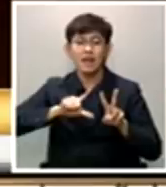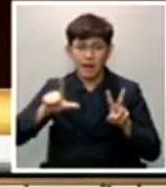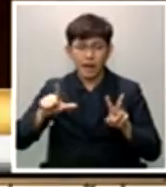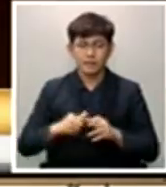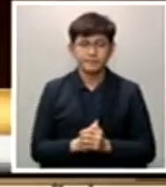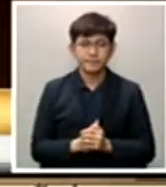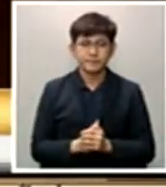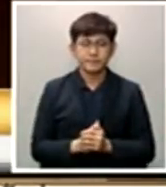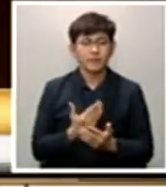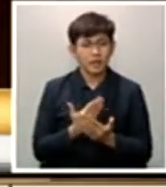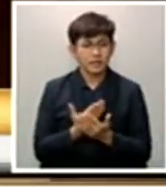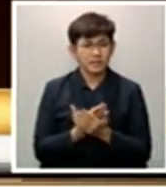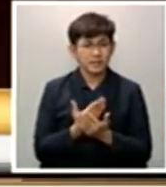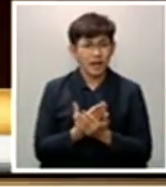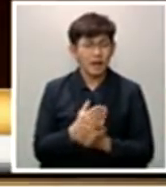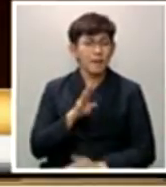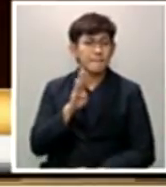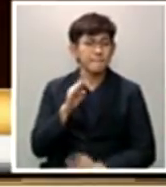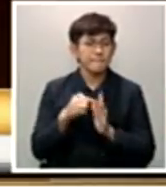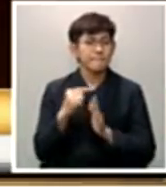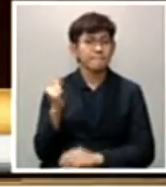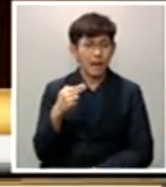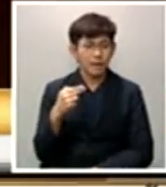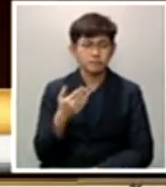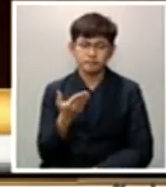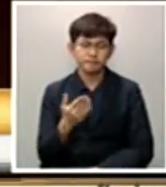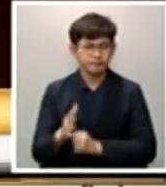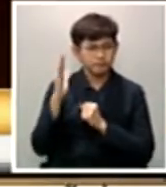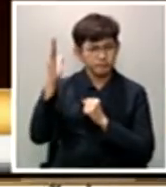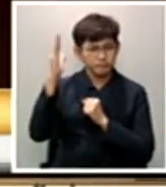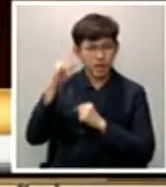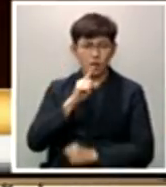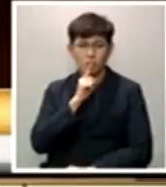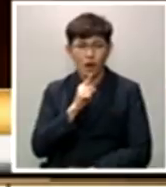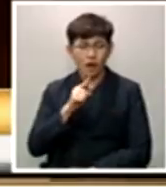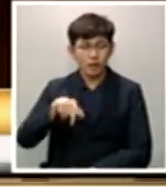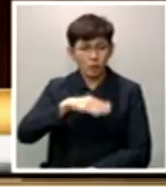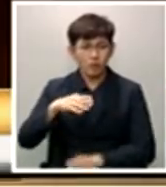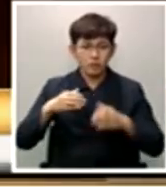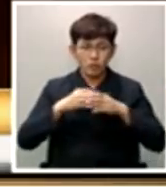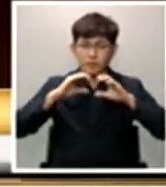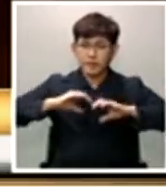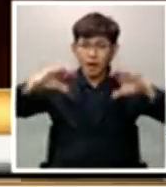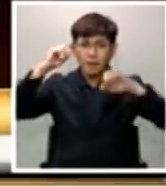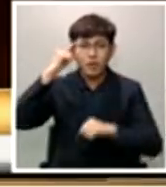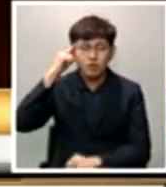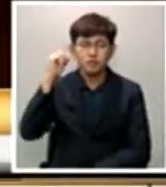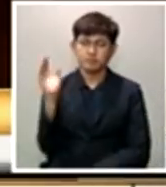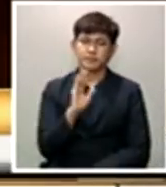าเงินบาทสิ่งที่ท่านอภิปรายมาไม่ใช่ว่ารัฐบาลไม่ทราบนะครับแต่ท่านก็รู้ว่